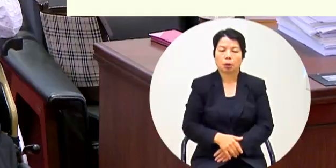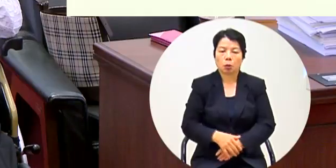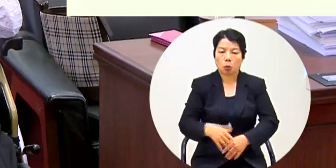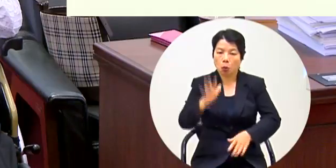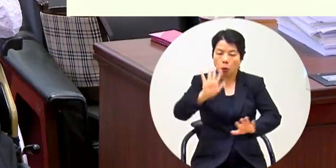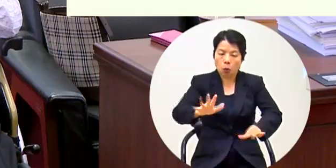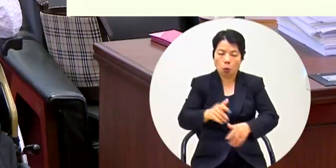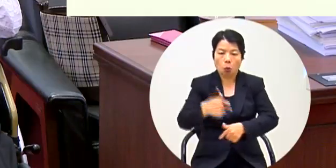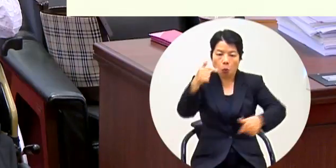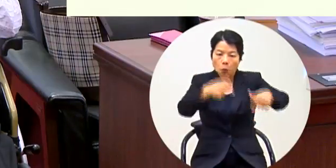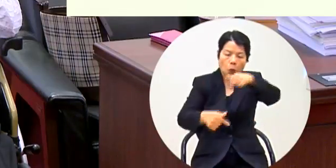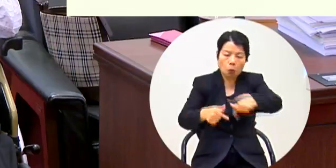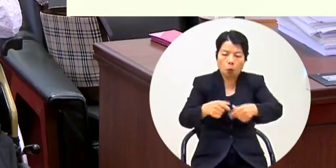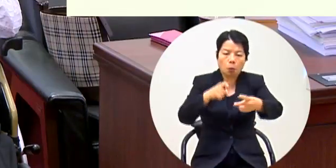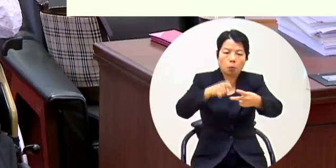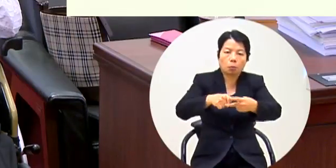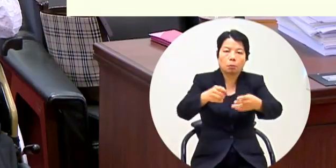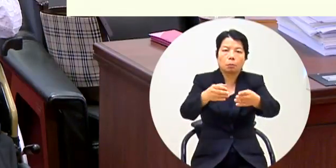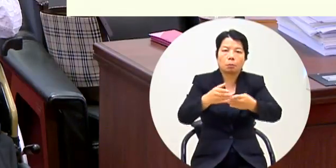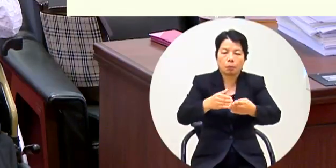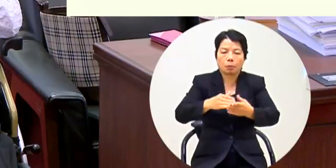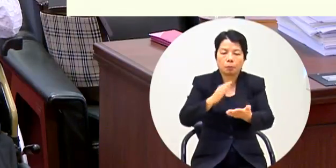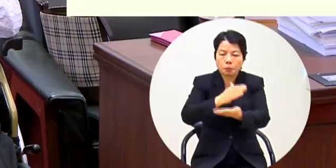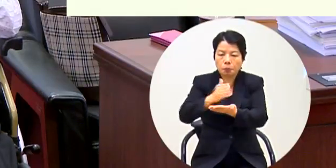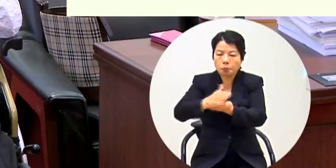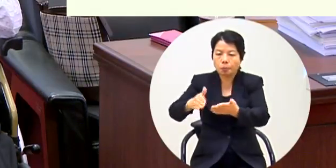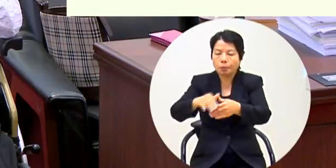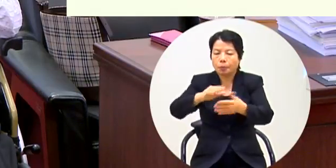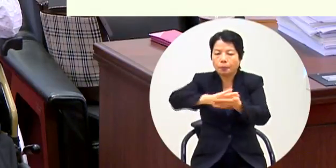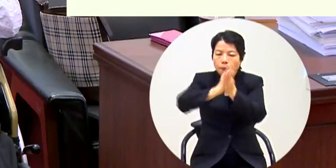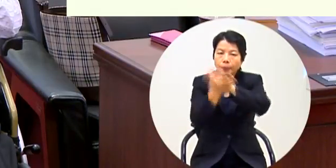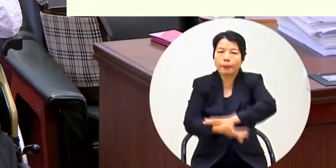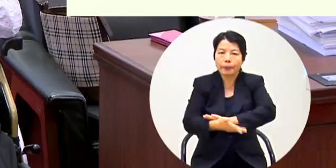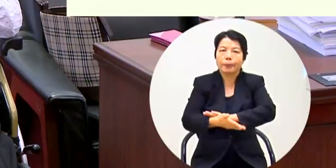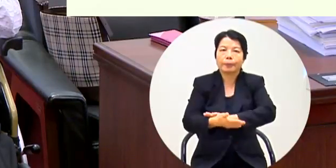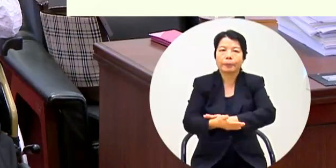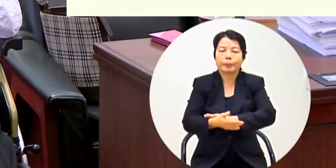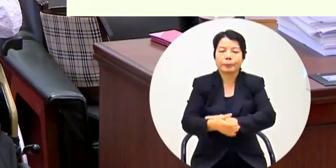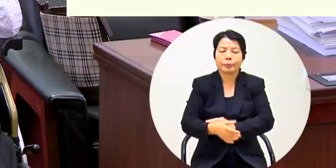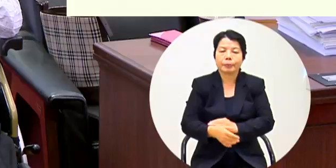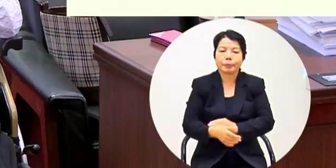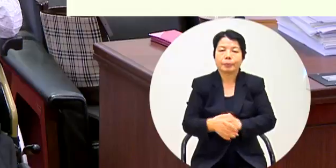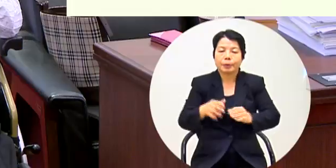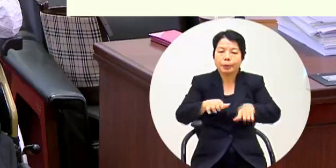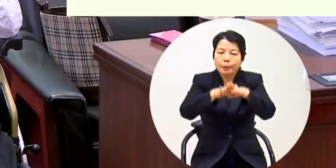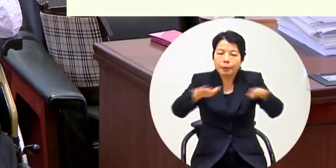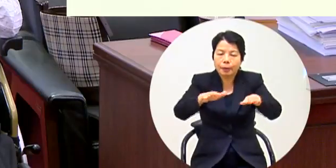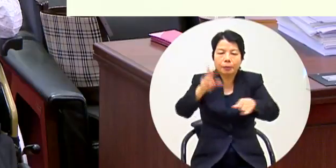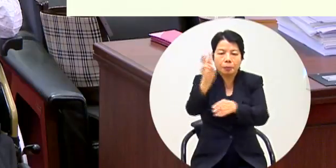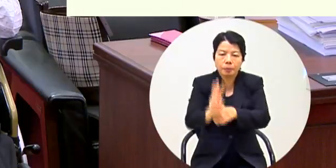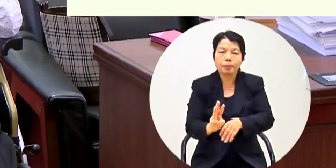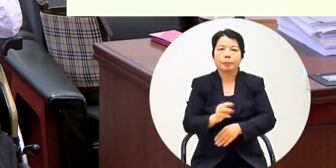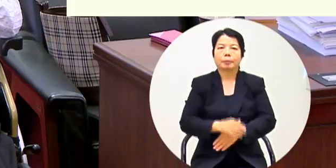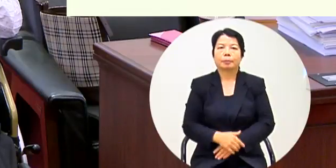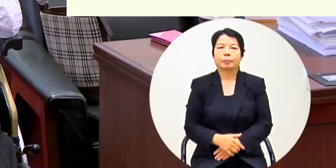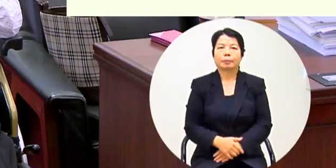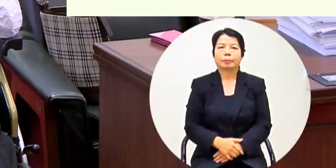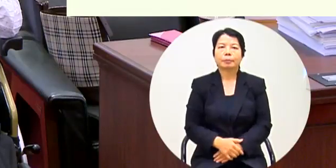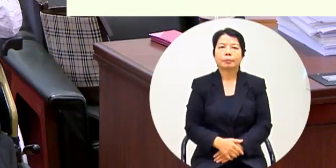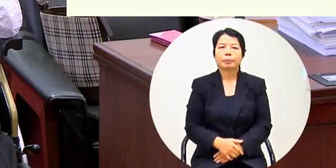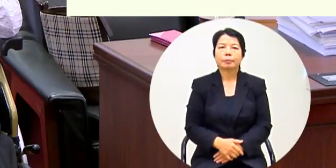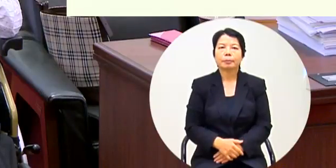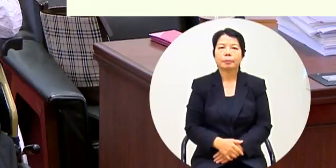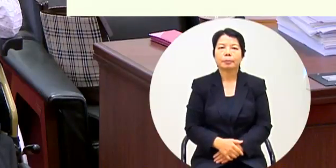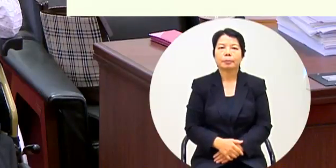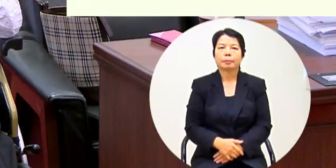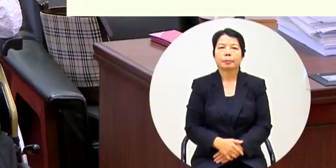氨水。好，这种就是属于循环经济的一个处理模式，它不见得是一个空污，